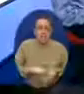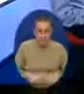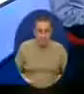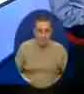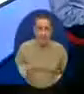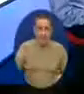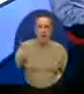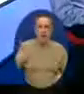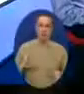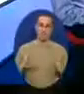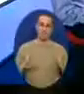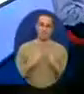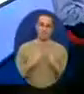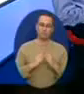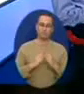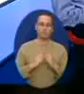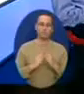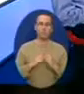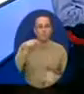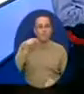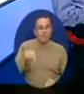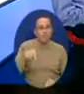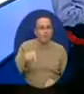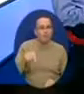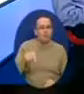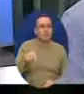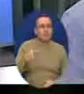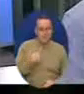לא... כאן אנחנו נמצאים,